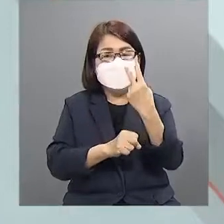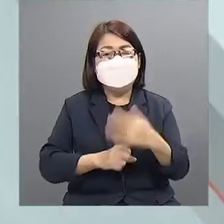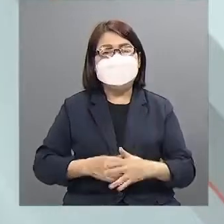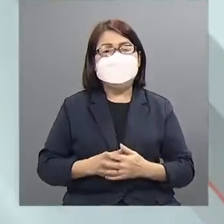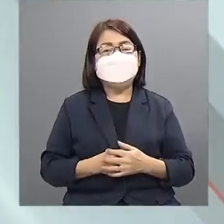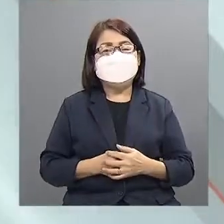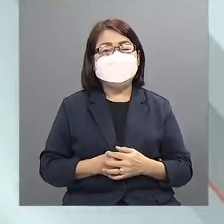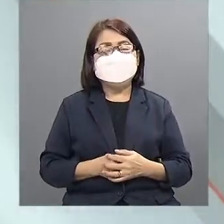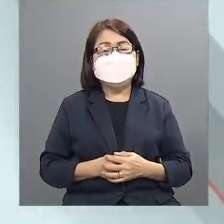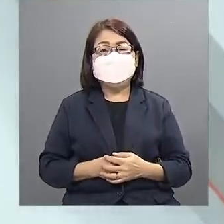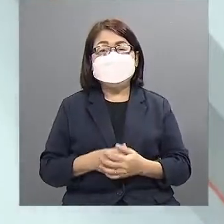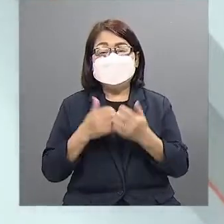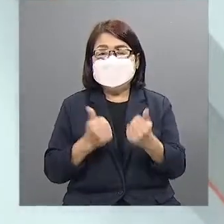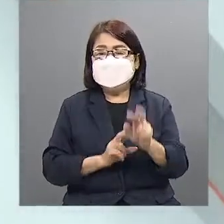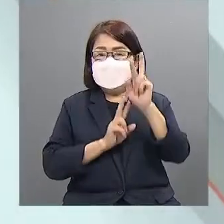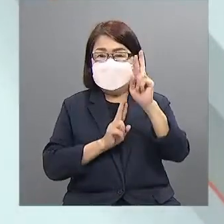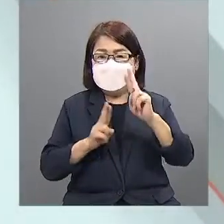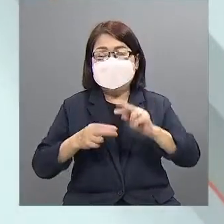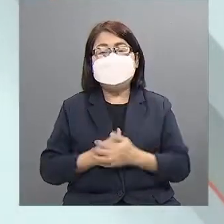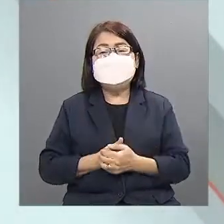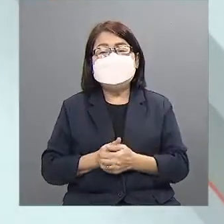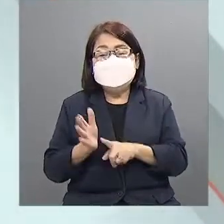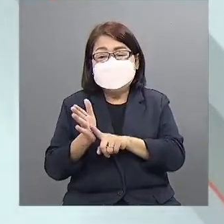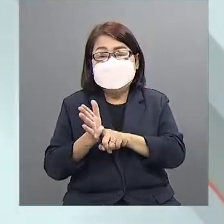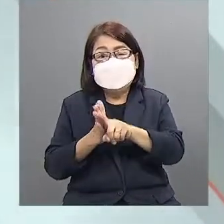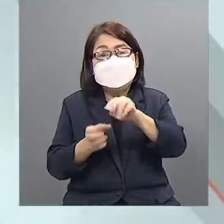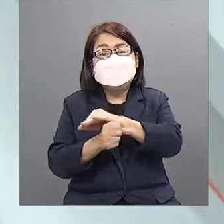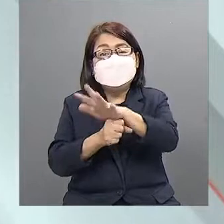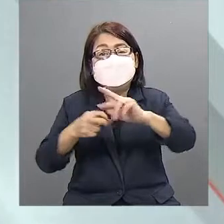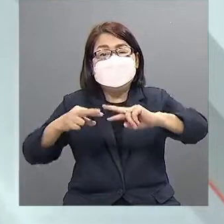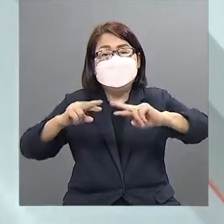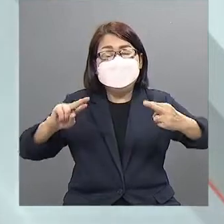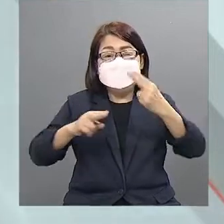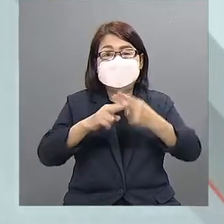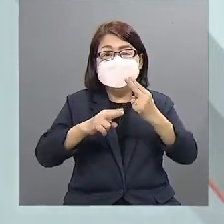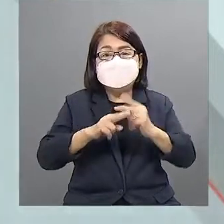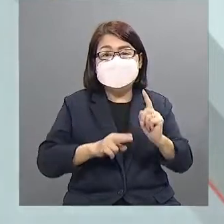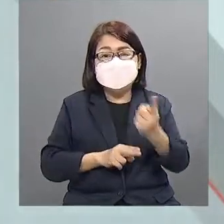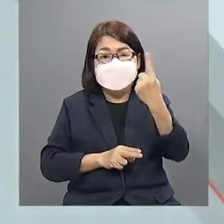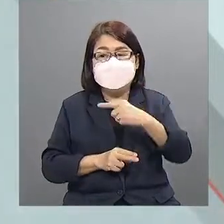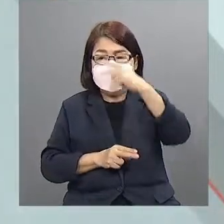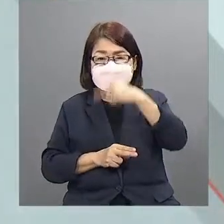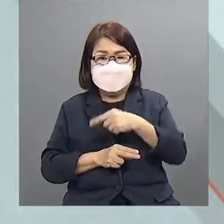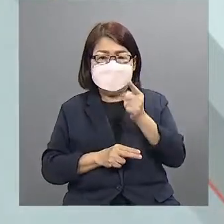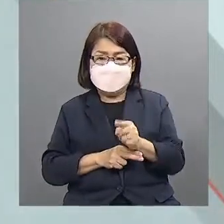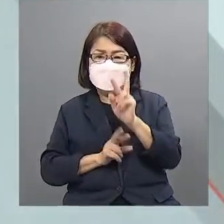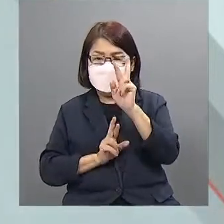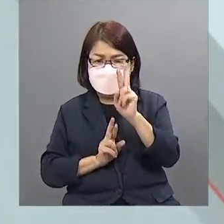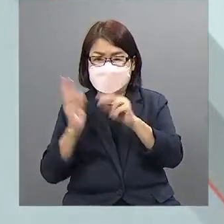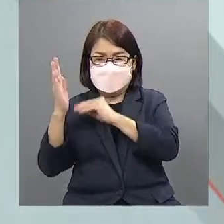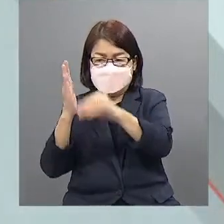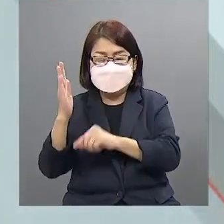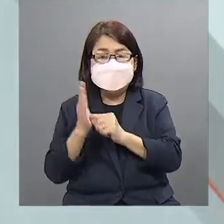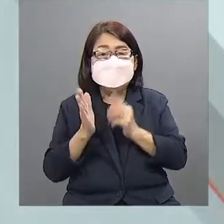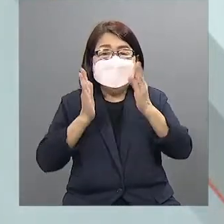การเฝ้าระวังเชื้อสายพันธุ์โอมิครอนนั้นนอกจากจะต้องเฝ้าระวังในประเทศแล้วสำหรับคนไทยที่เดินทางไปต่างประเทศก็ต้องระวังตัวเองเหมือนกันนะค